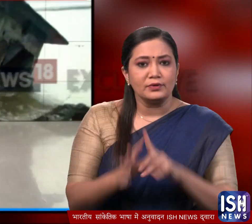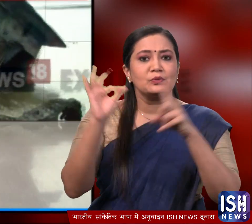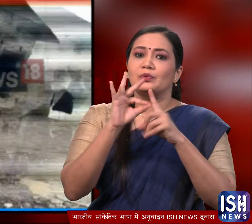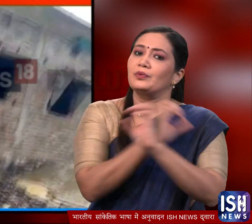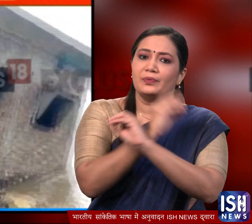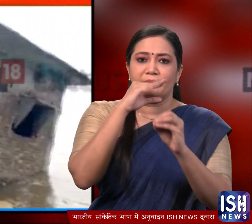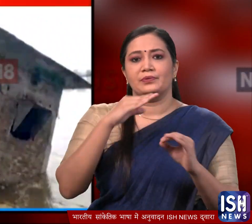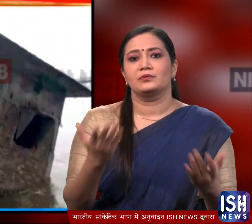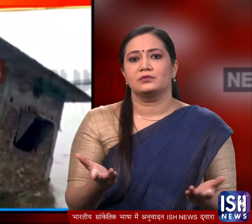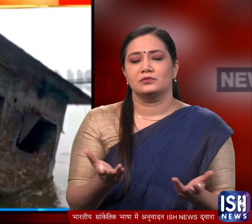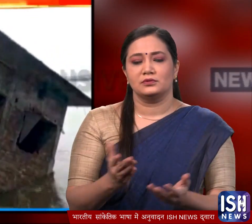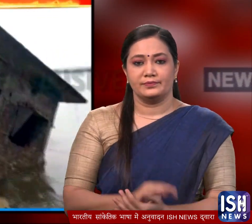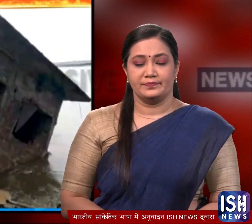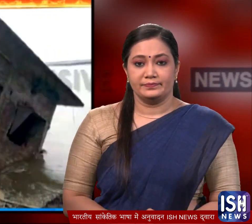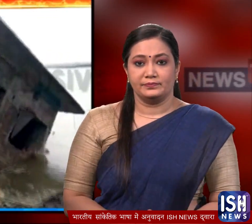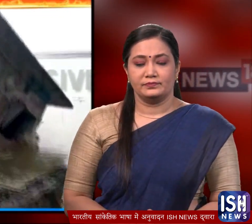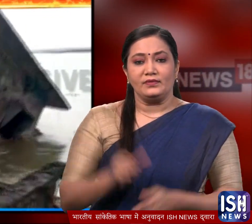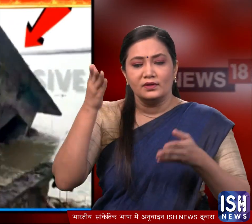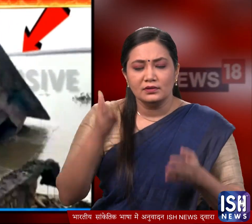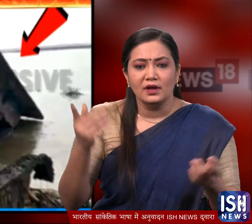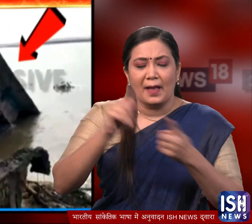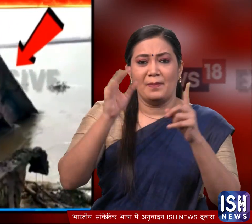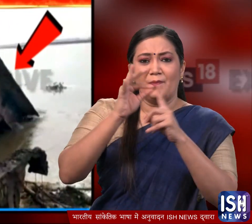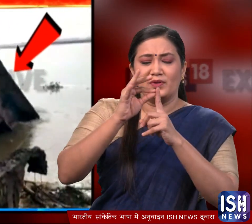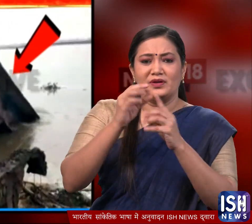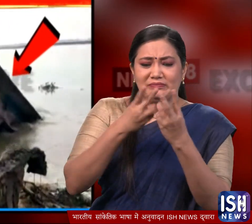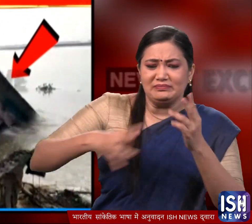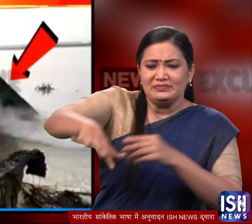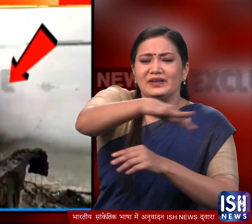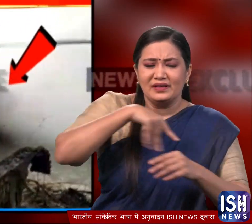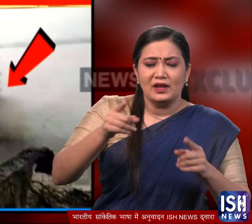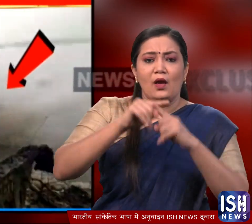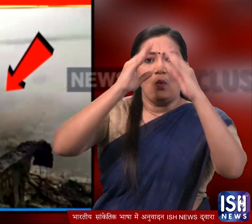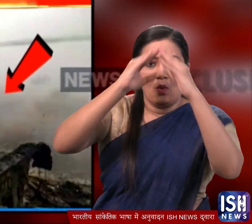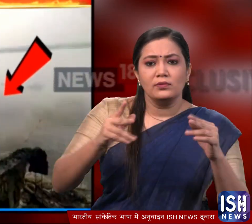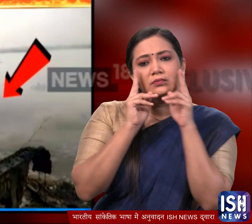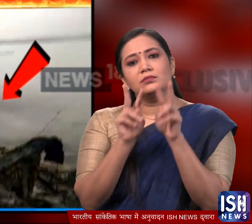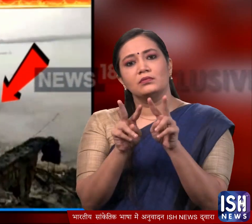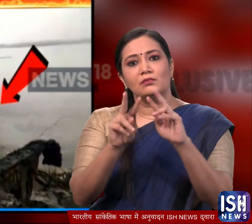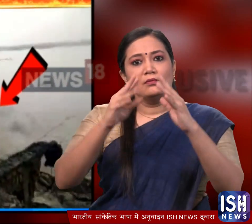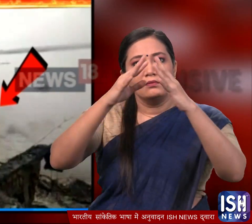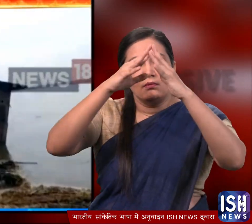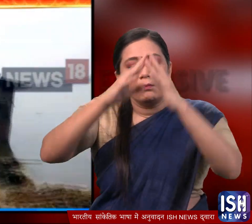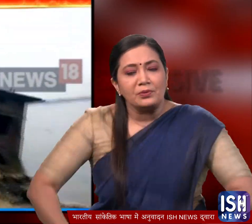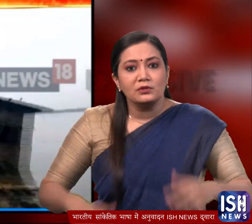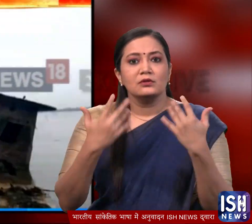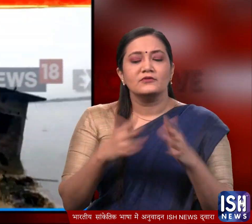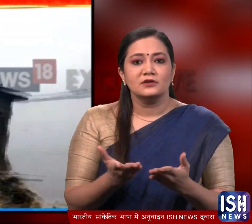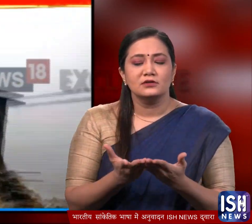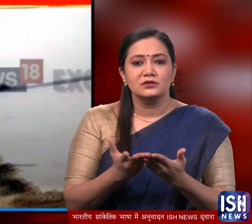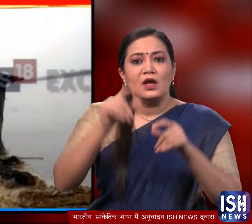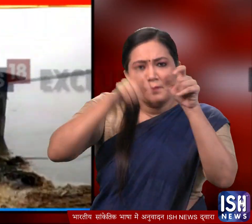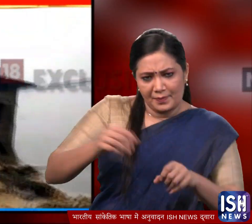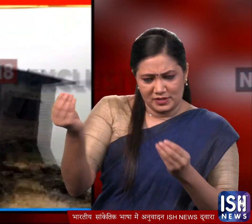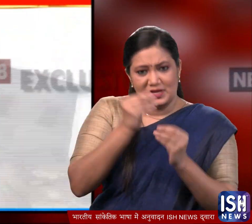गई, जिसका नतीजा यह हुआ कि पूर्णिया के बायसी इलाके में एक मकान देखते ही देखते नदी में समा गया। इस घटना के वक्त